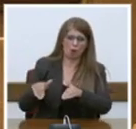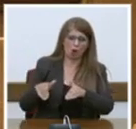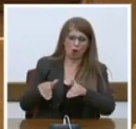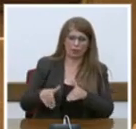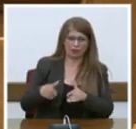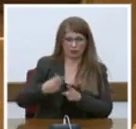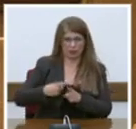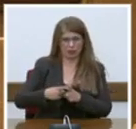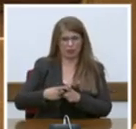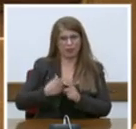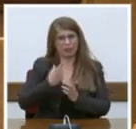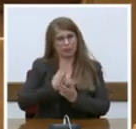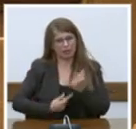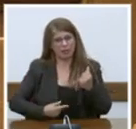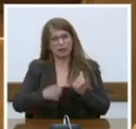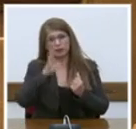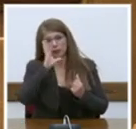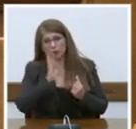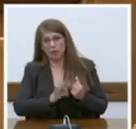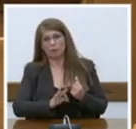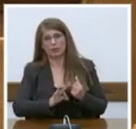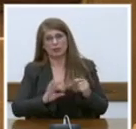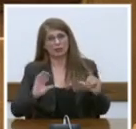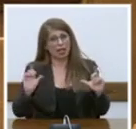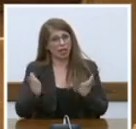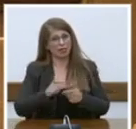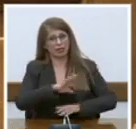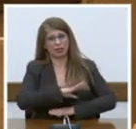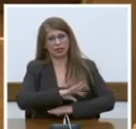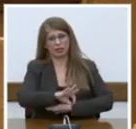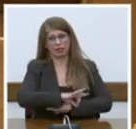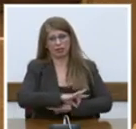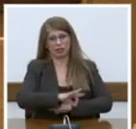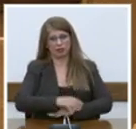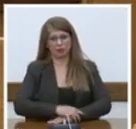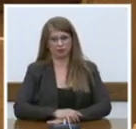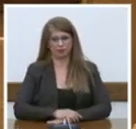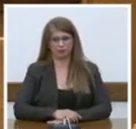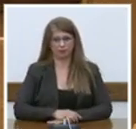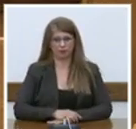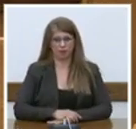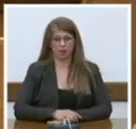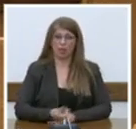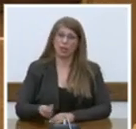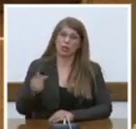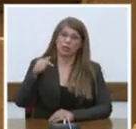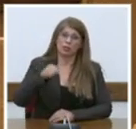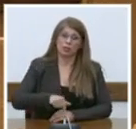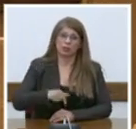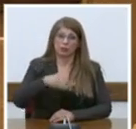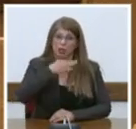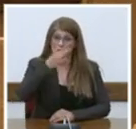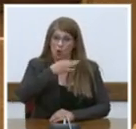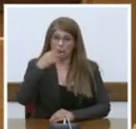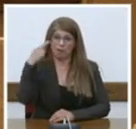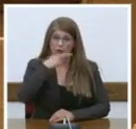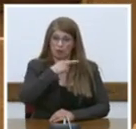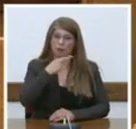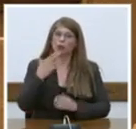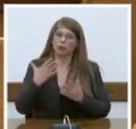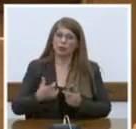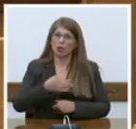η έλλειψη πραγματικής εθνικής στρατηγικής. Η σημερινή ομιλία του Πρωθυπουργού υπήρξε